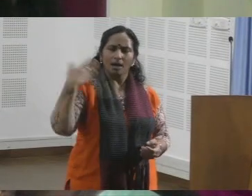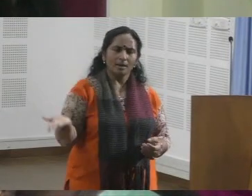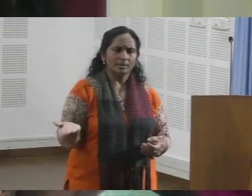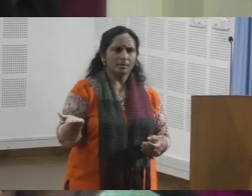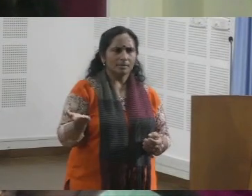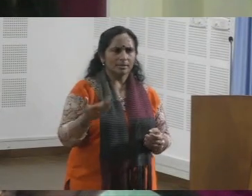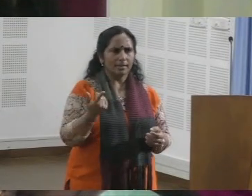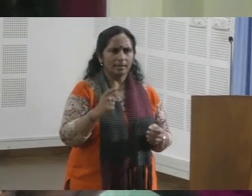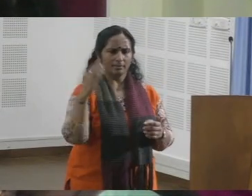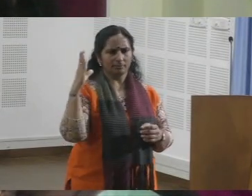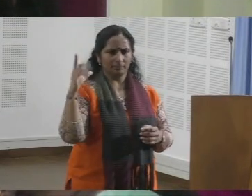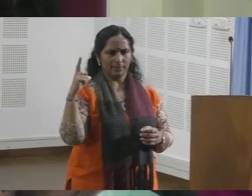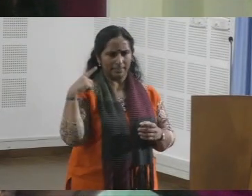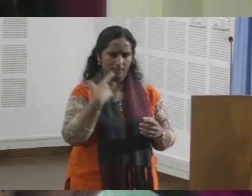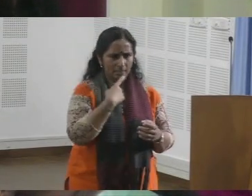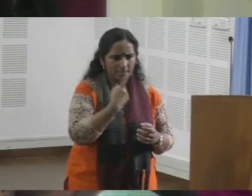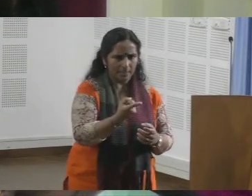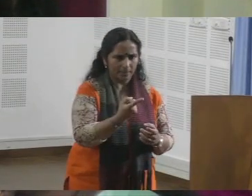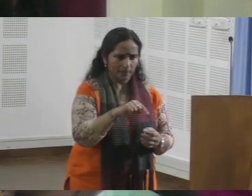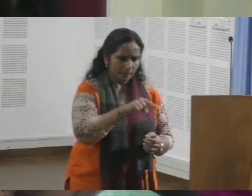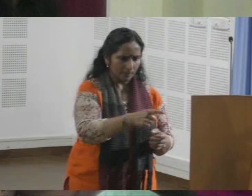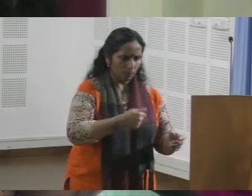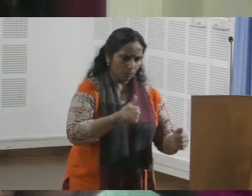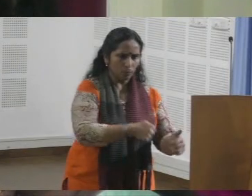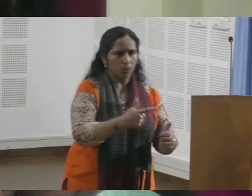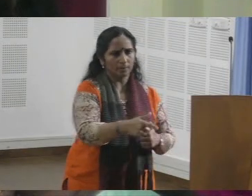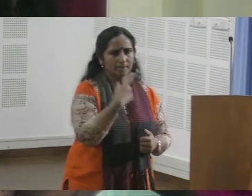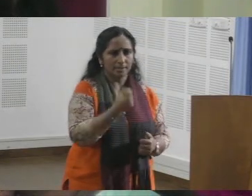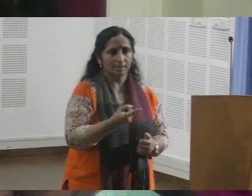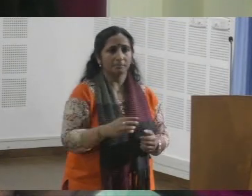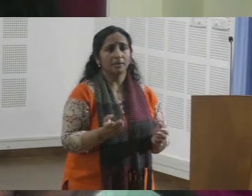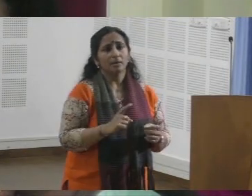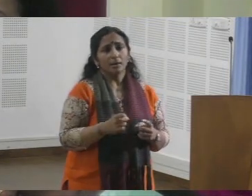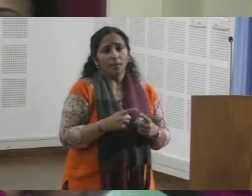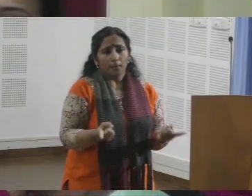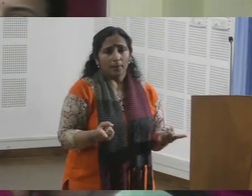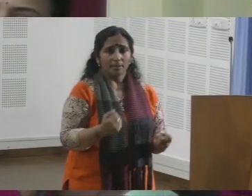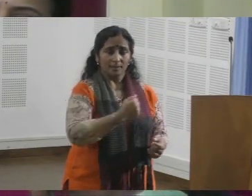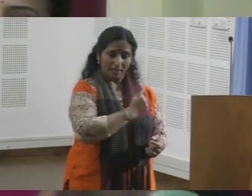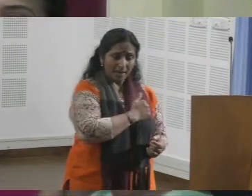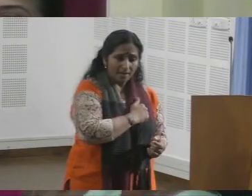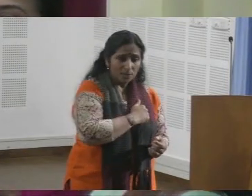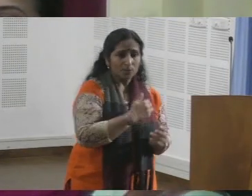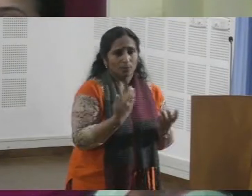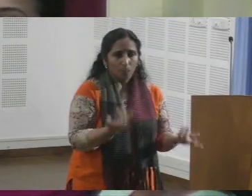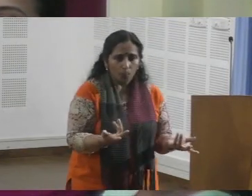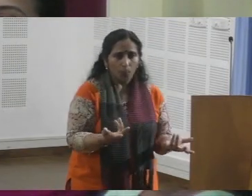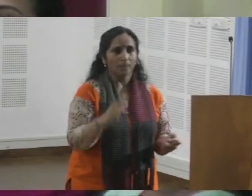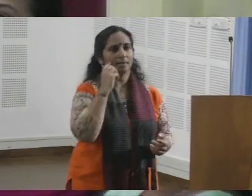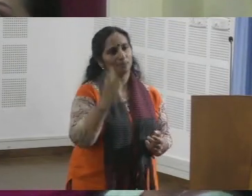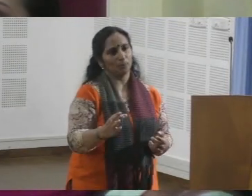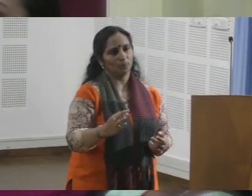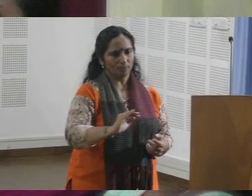പഠിപ്പിക്കാനും മാത്രമേ പറ്റത്തുള്ളൂ. എഡ്യൂക്കേഷനും ഫിനാൻഷ്യൽ സ്റ്റേറ്റസും ഒരു മാറ്ററേ അല്ല, നമ്മുടെ ആറ്റിറ്റ്യൂഡ്, കുട്ടിക്ക് വേണ്ടി എന്തും ചെയ്യാനുള്ളൊരു